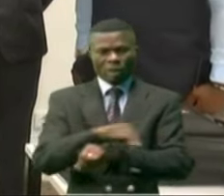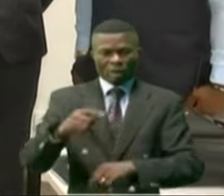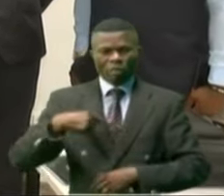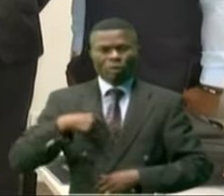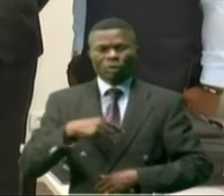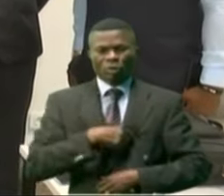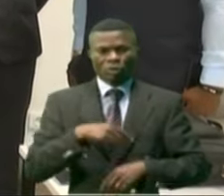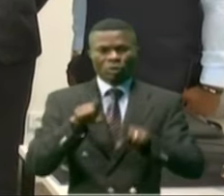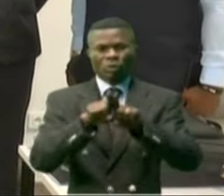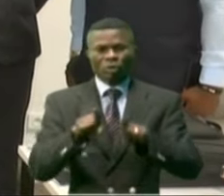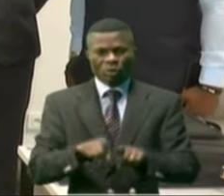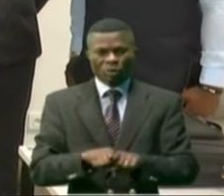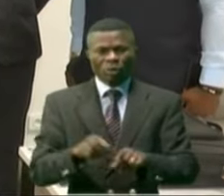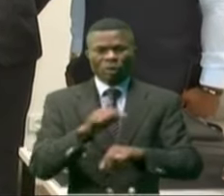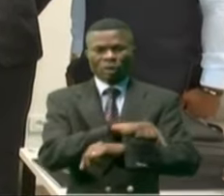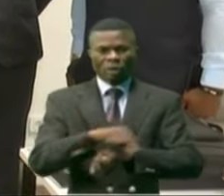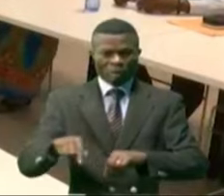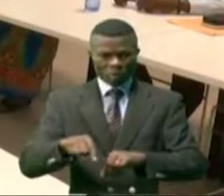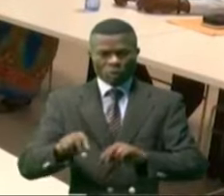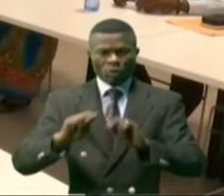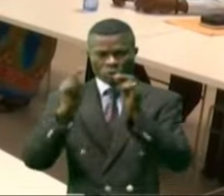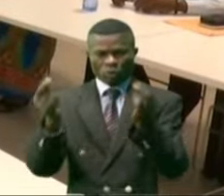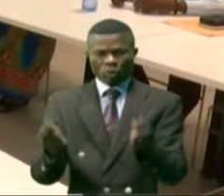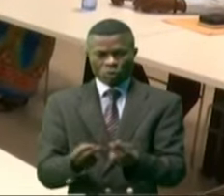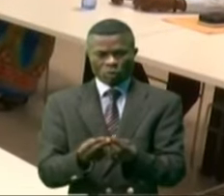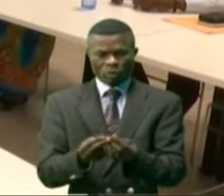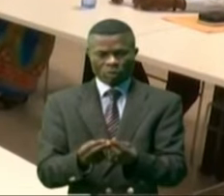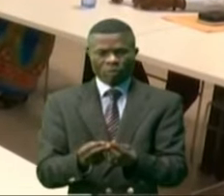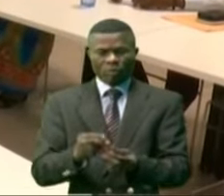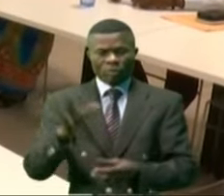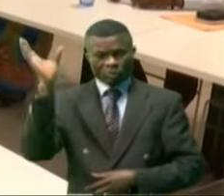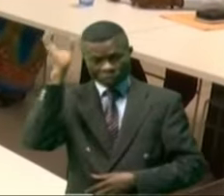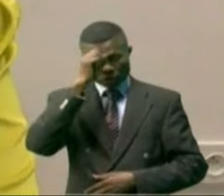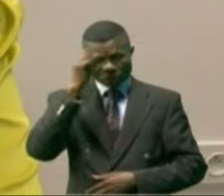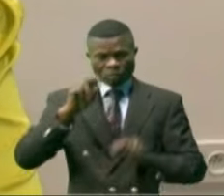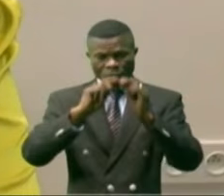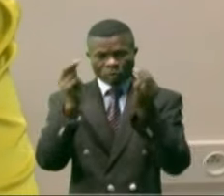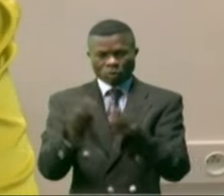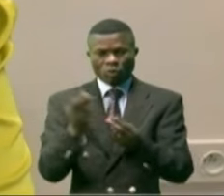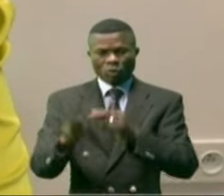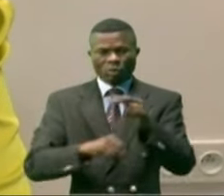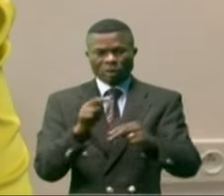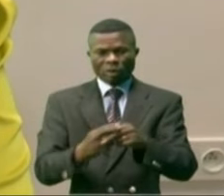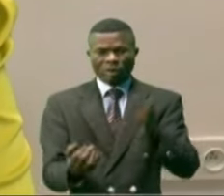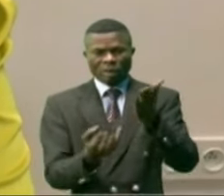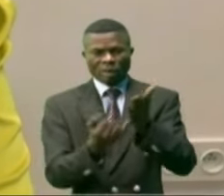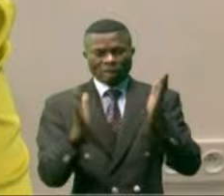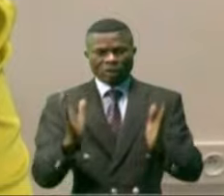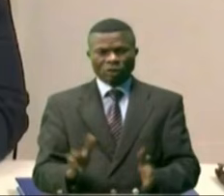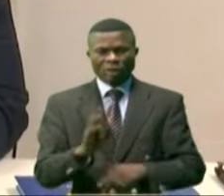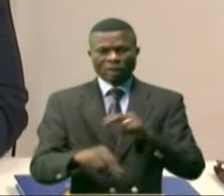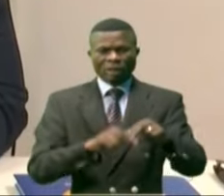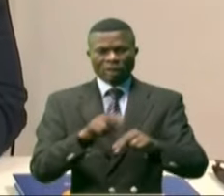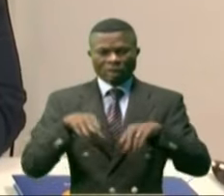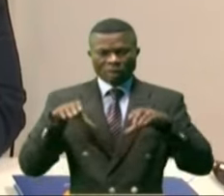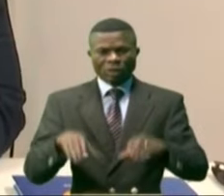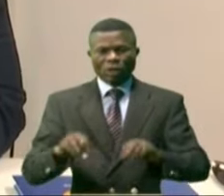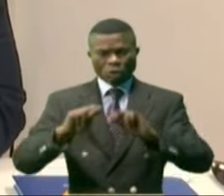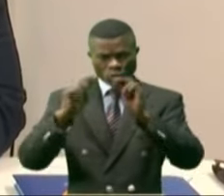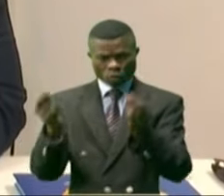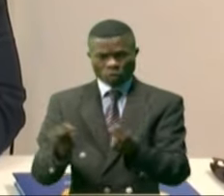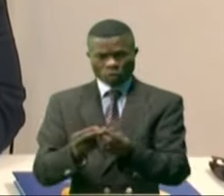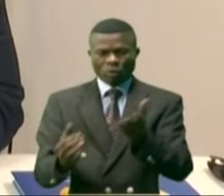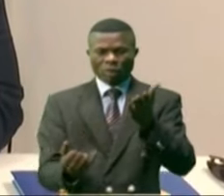et le bureau de l'ordre. Retenez que l'Ordre national des ingénieurs civils du Congo est une entité professionnelle